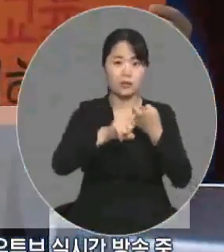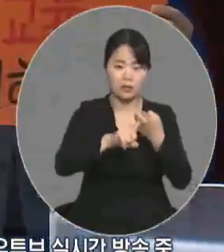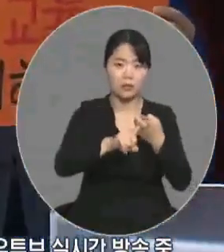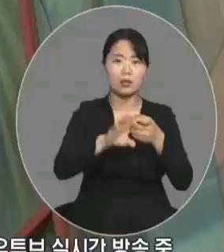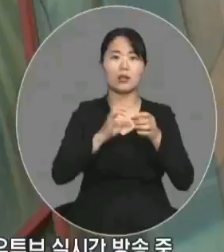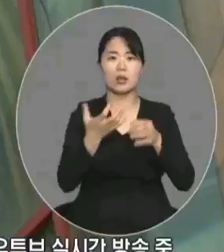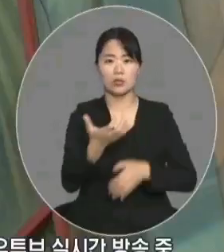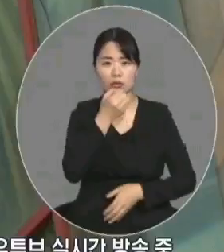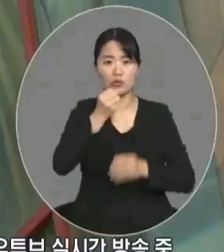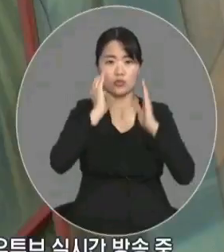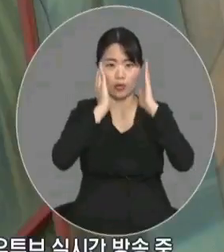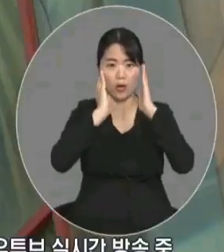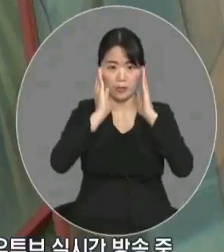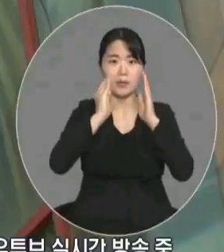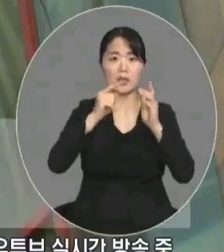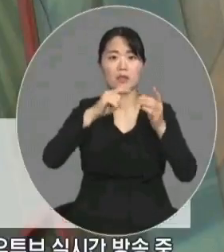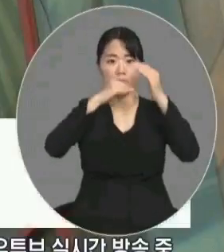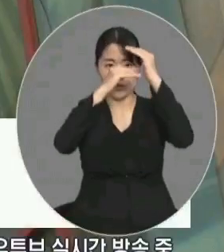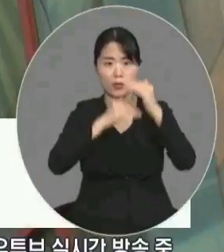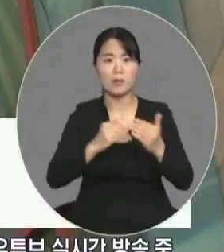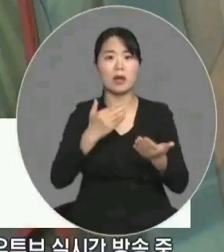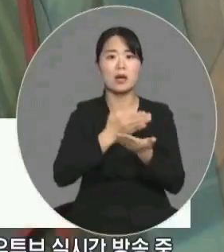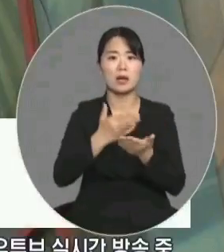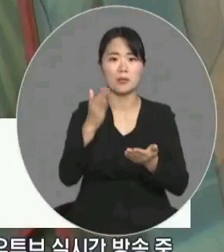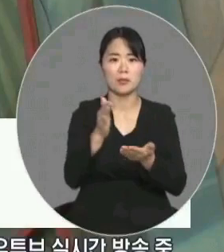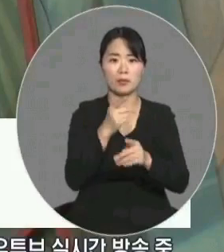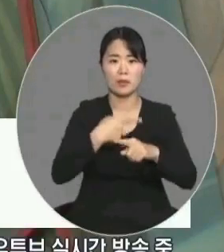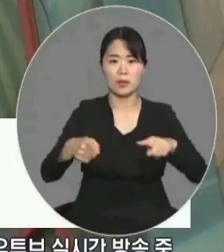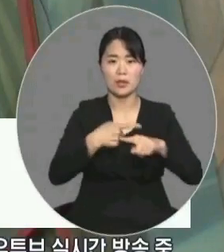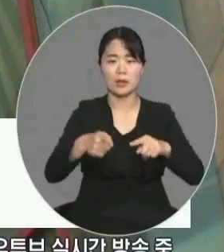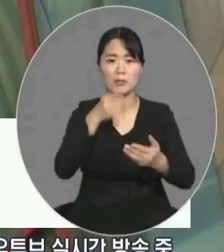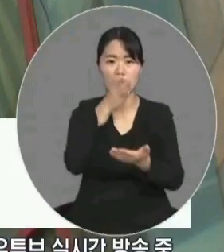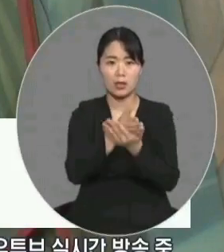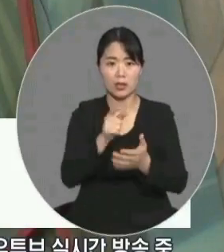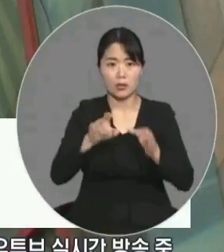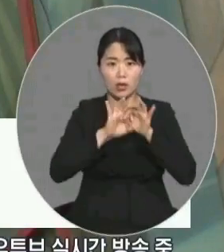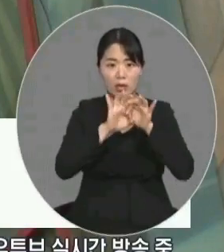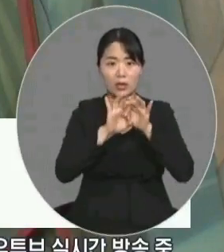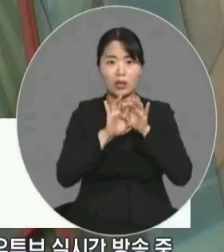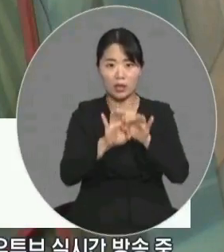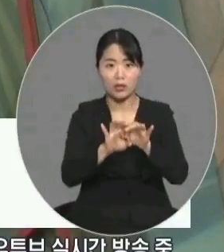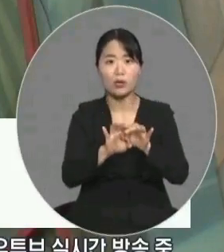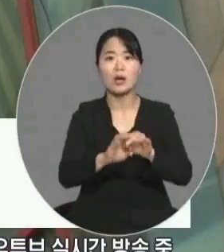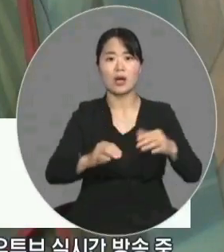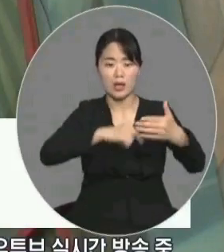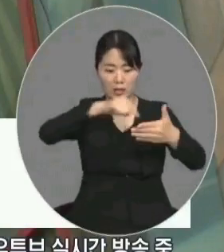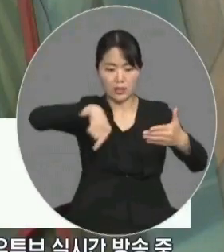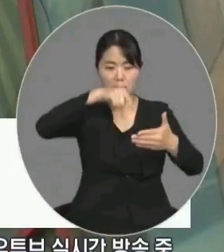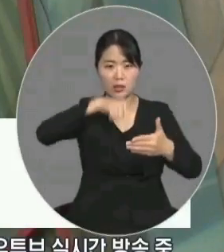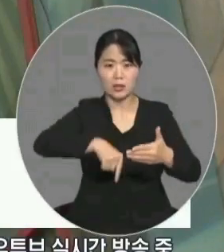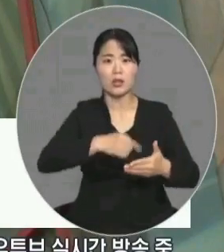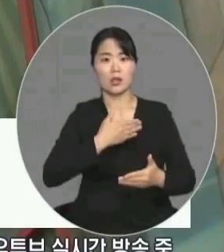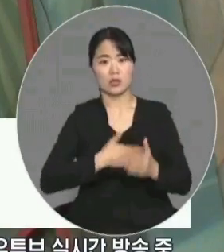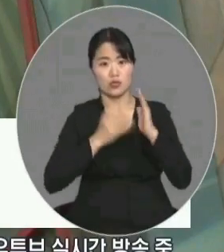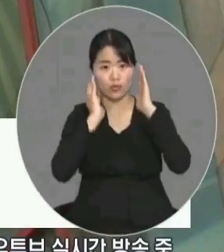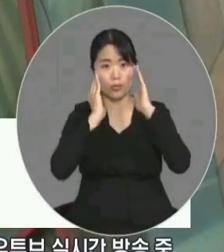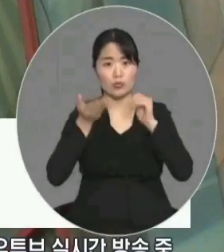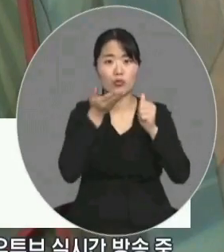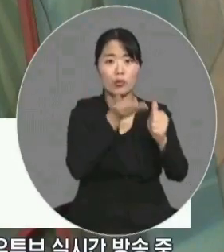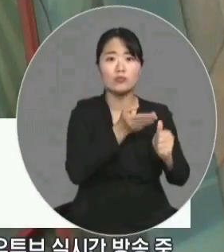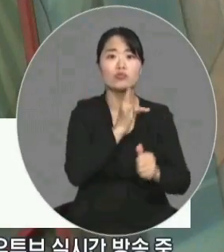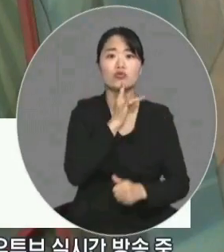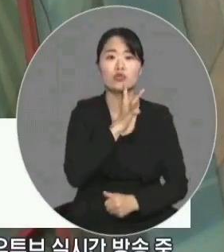있습니다. 나와 다른 사람을 만나게 되는 과정과 그 안에서 일어날 수 있는 일들을 알아보는 수업을 했는데 그것을